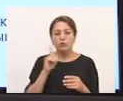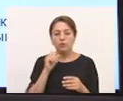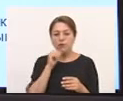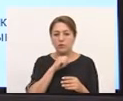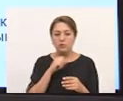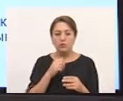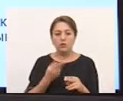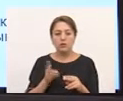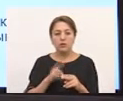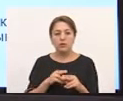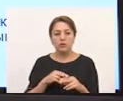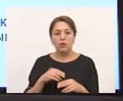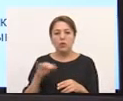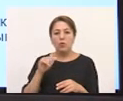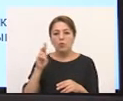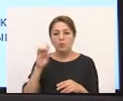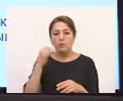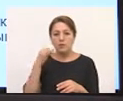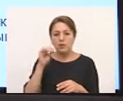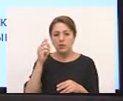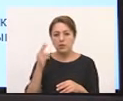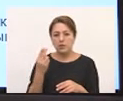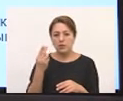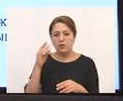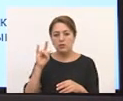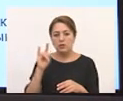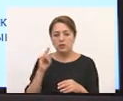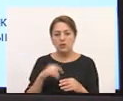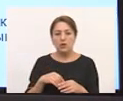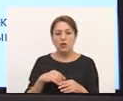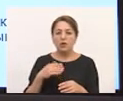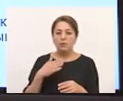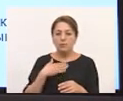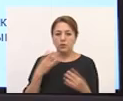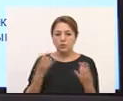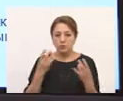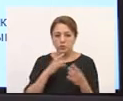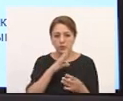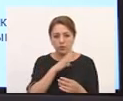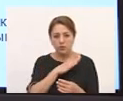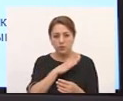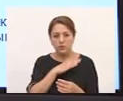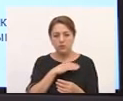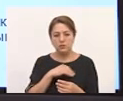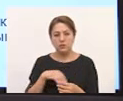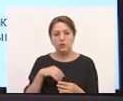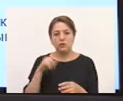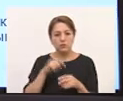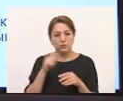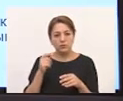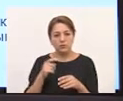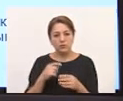преступники, убийцы. «Мне должно держать ухо востро. При первой неудаче они свою шею выкупят моей